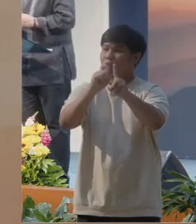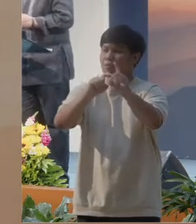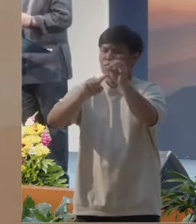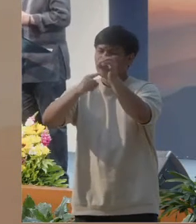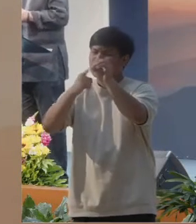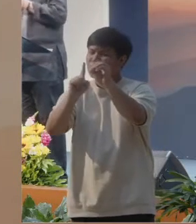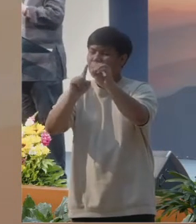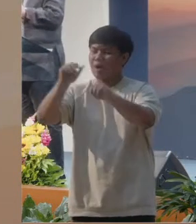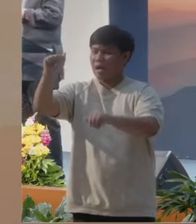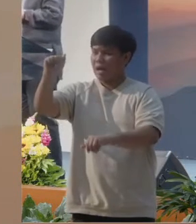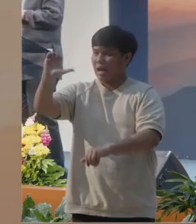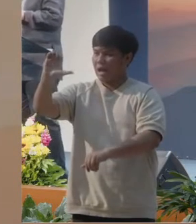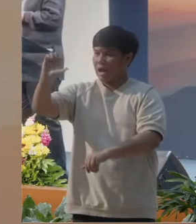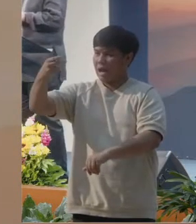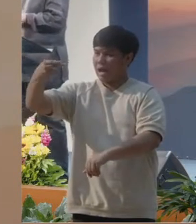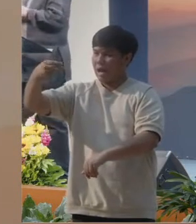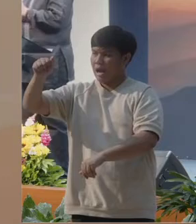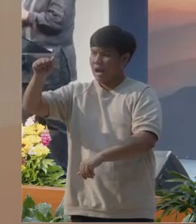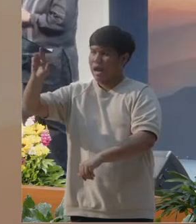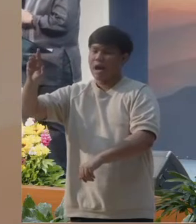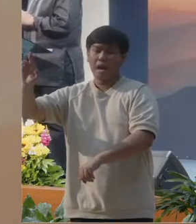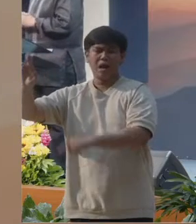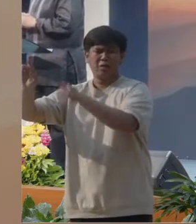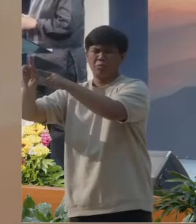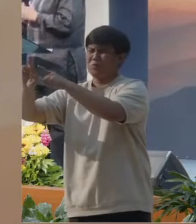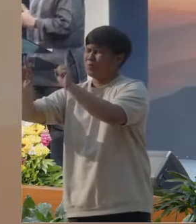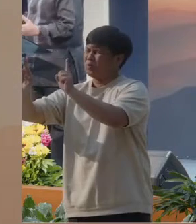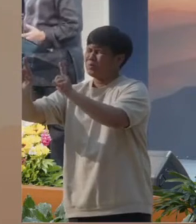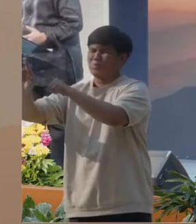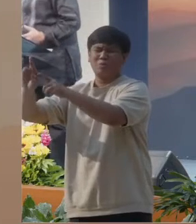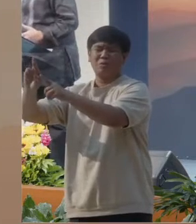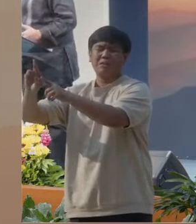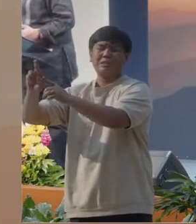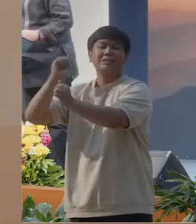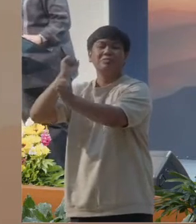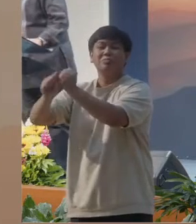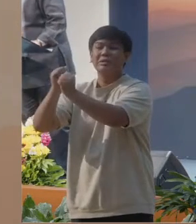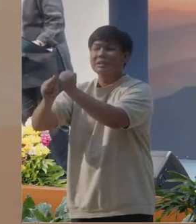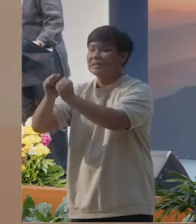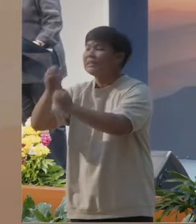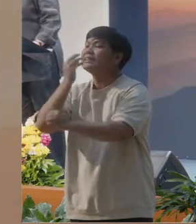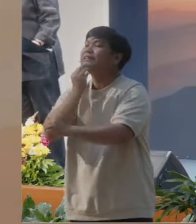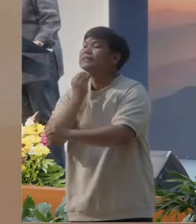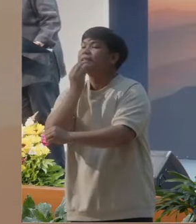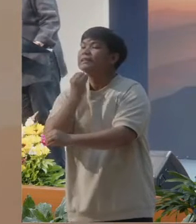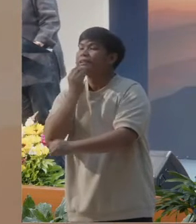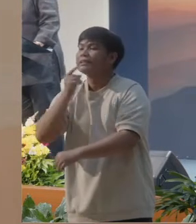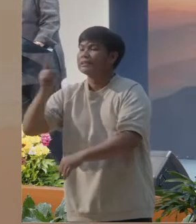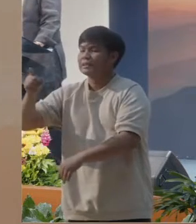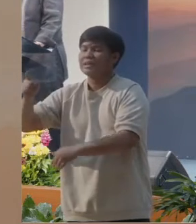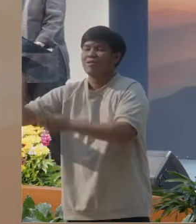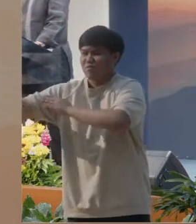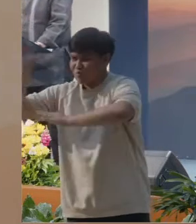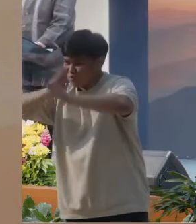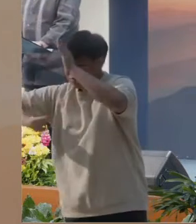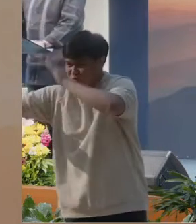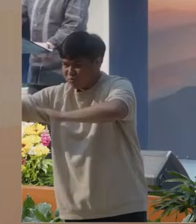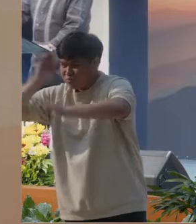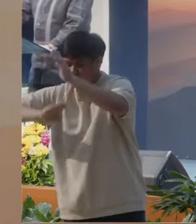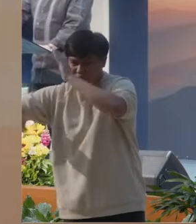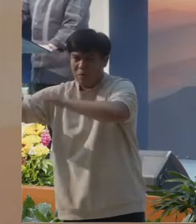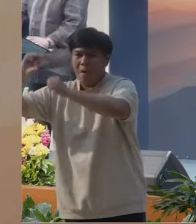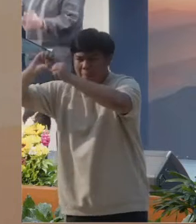ugat na akar. Akar. Ang ibig sabihin naman po ng akar ay kaguluhan,